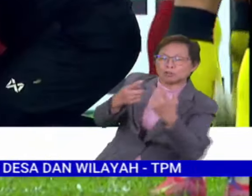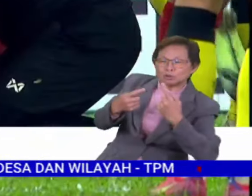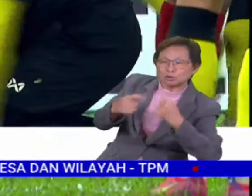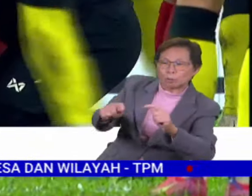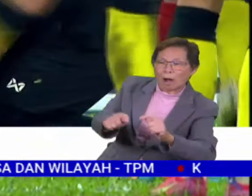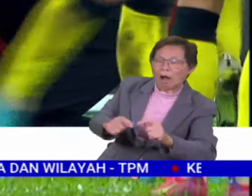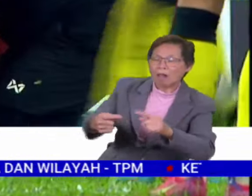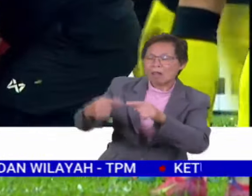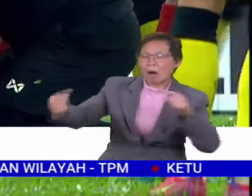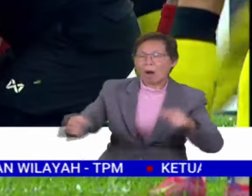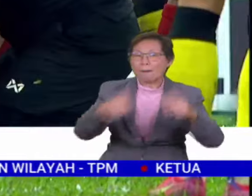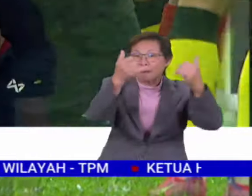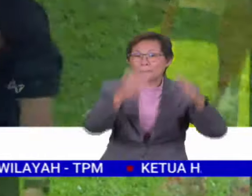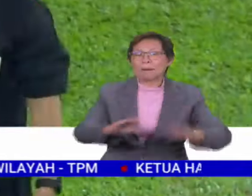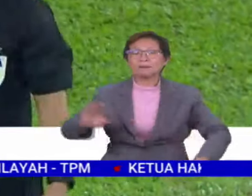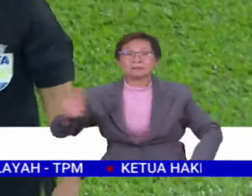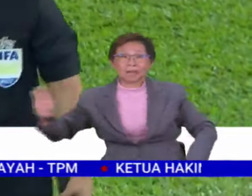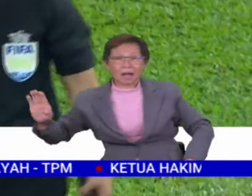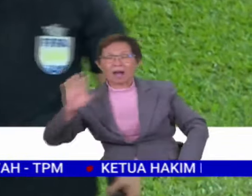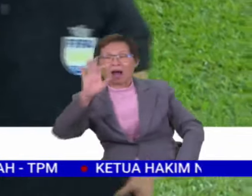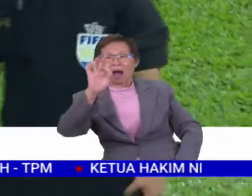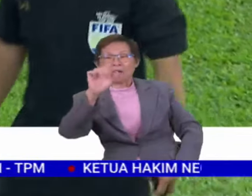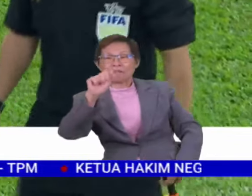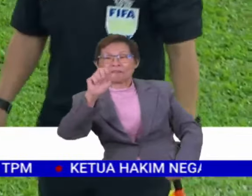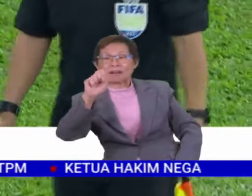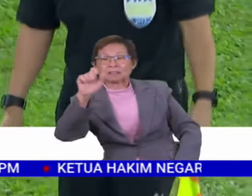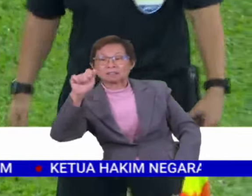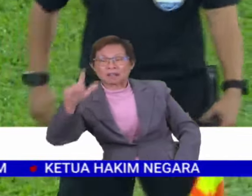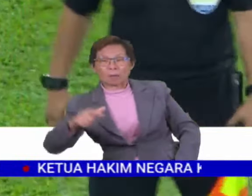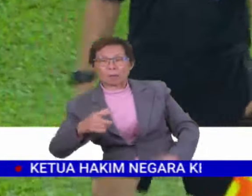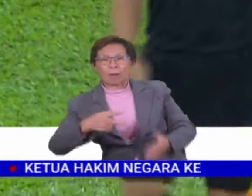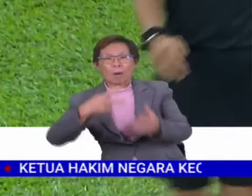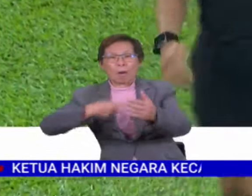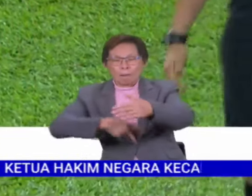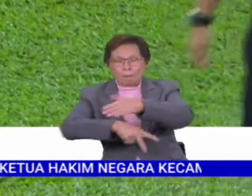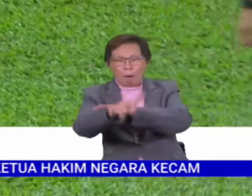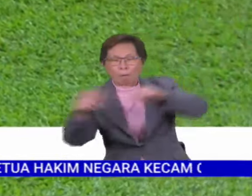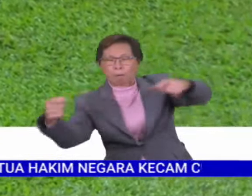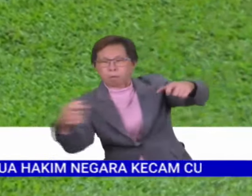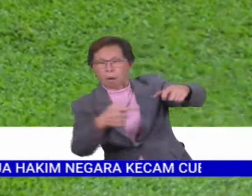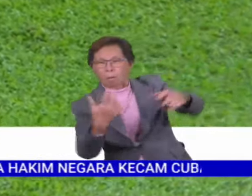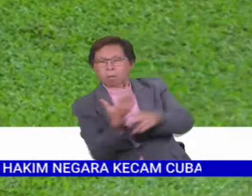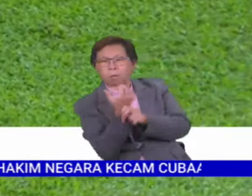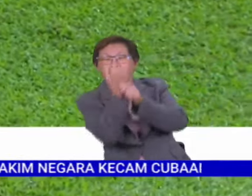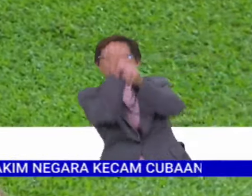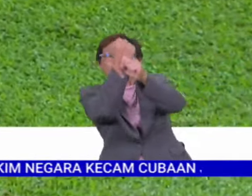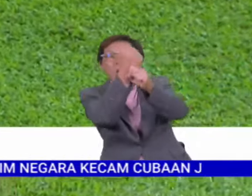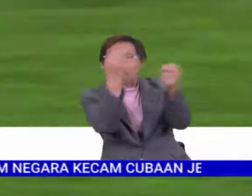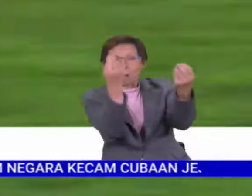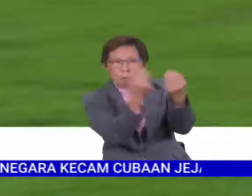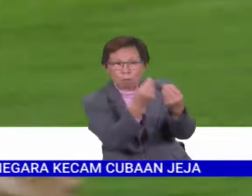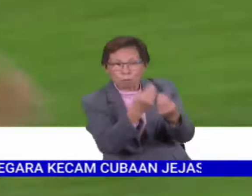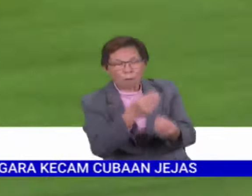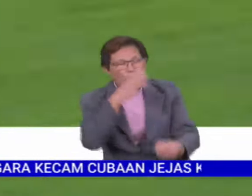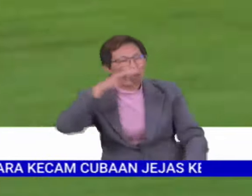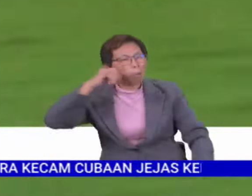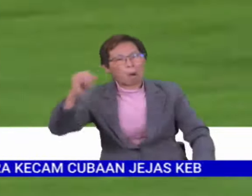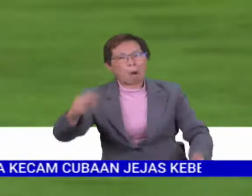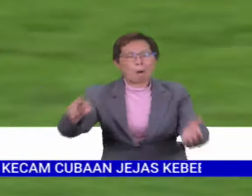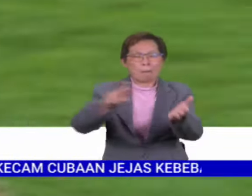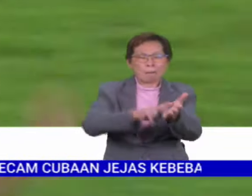lawan, selain pemain sayap sensasi Muhammad Faisal Abdul Halim yang meledak jaringan kemenangan. Statistik itu merupakan yang terburuk